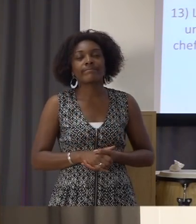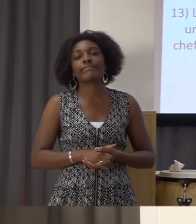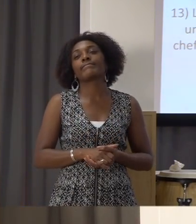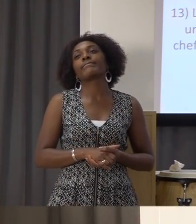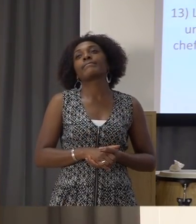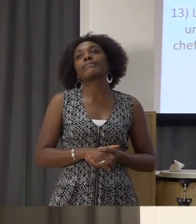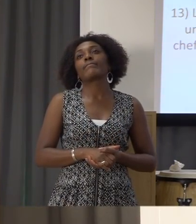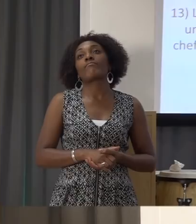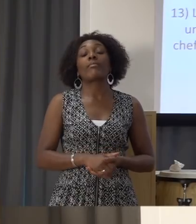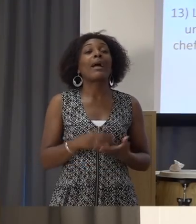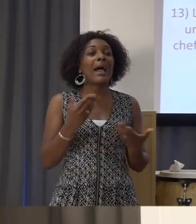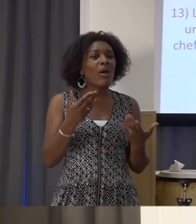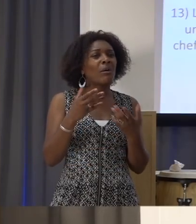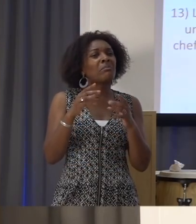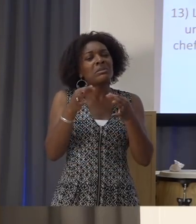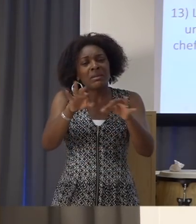Les Essiens.